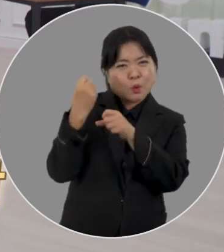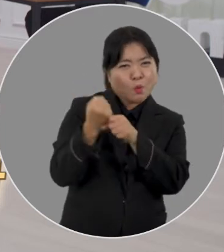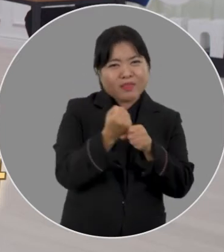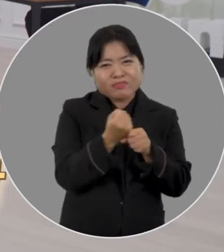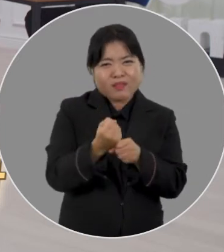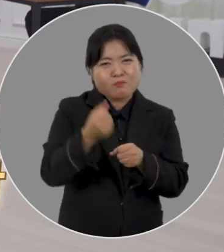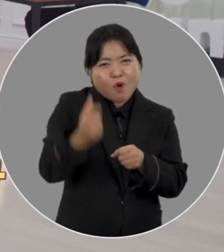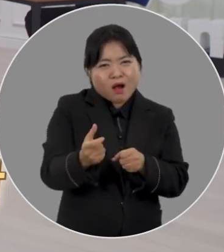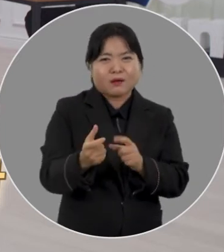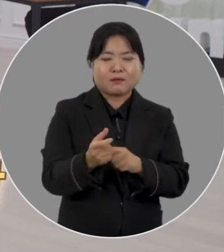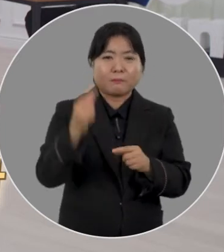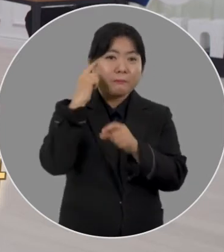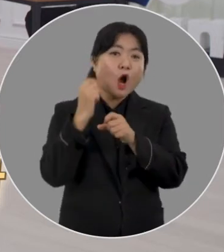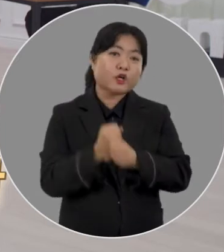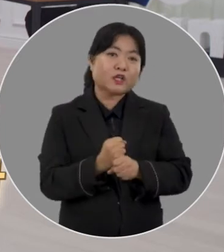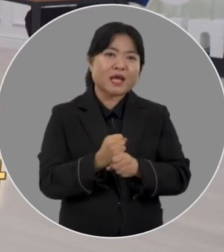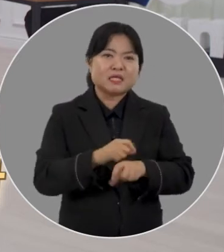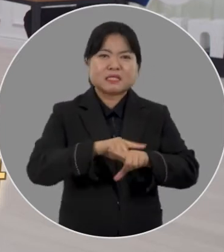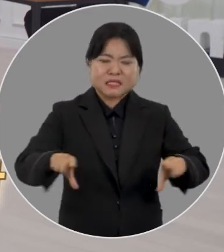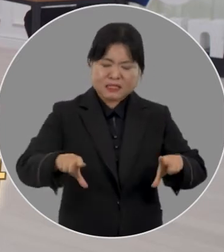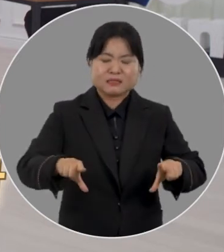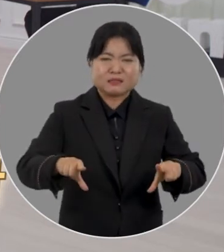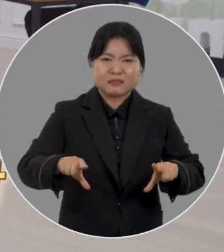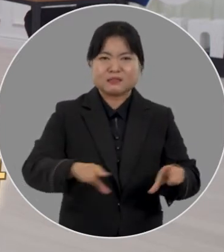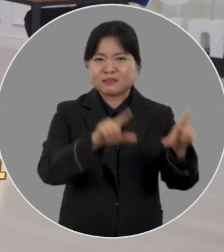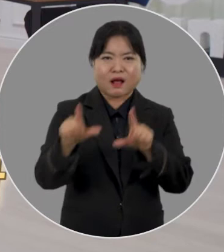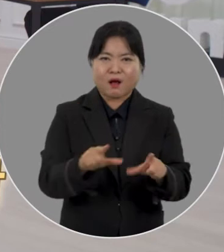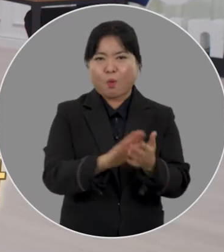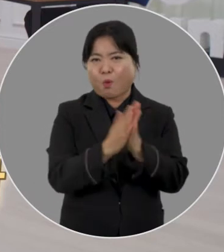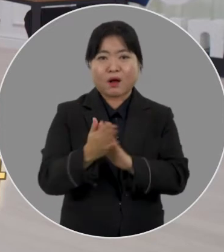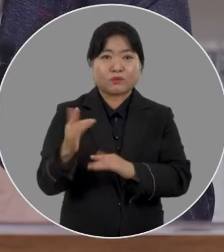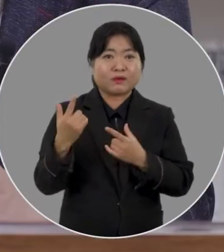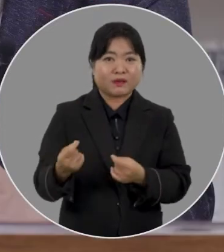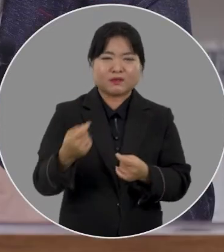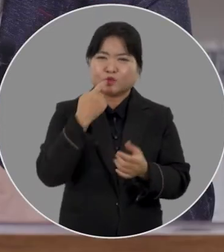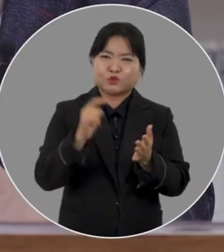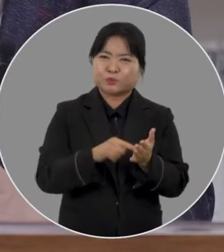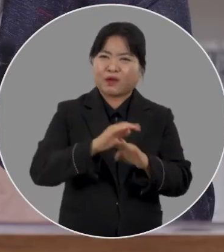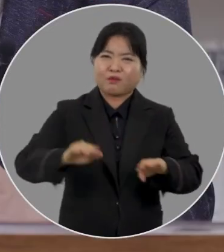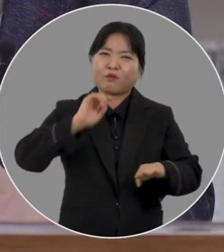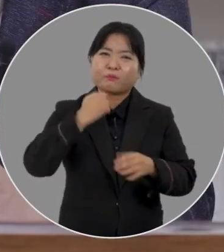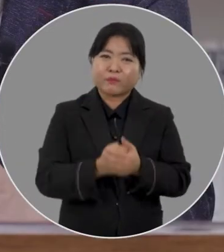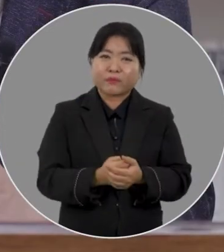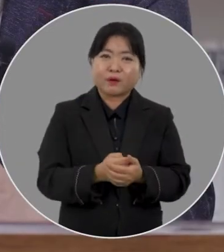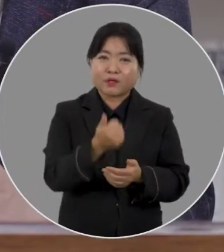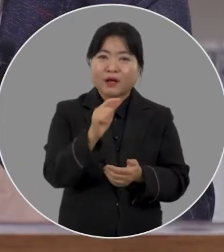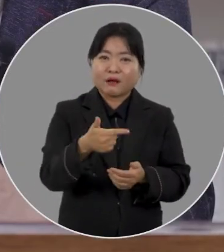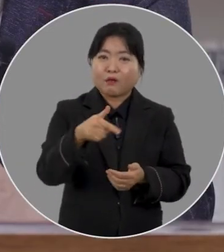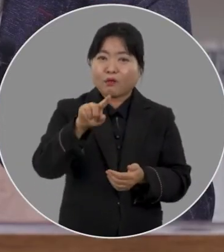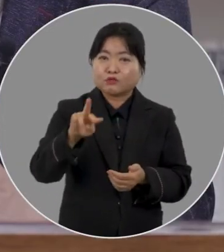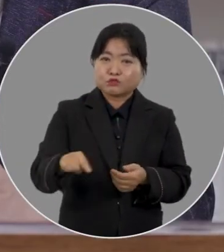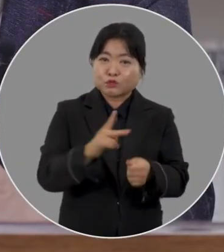어떤 편견의 일상화, 이거는 뭐 쉽게 해결될 수 있는 문제는 아니거든요. 우리 한근수 교수께서 오랫동안